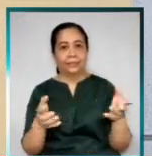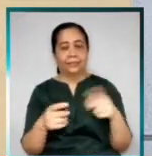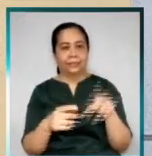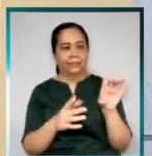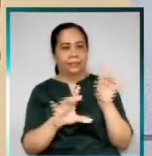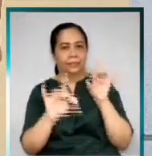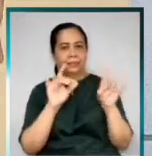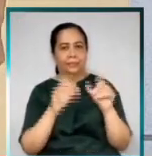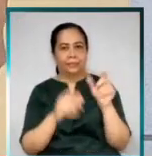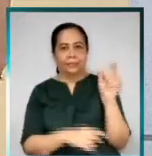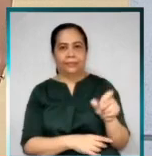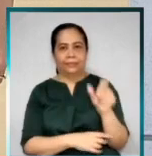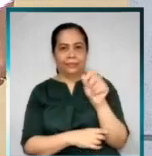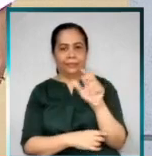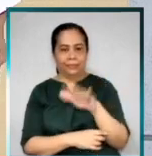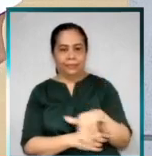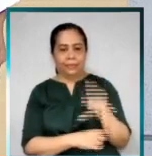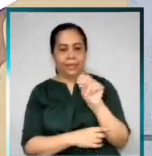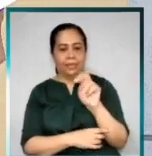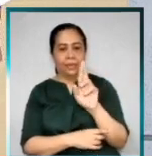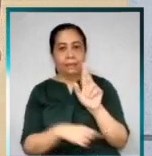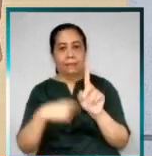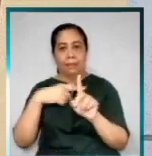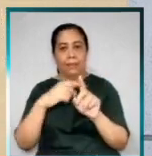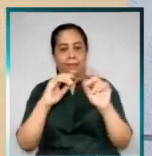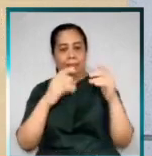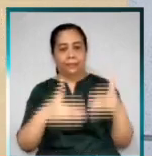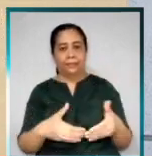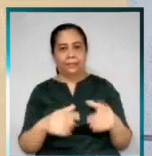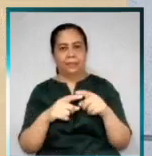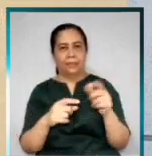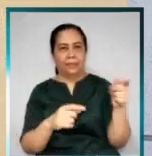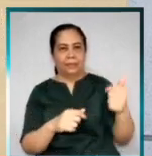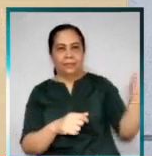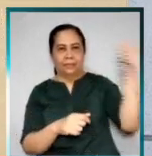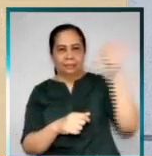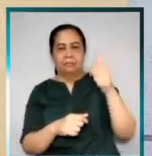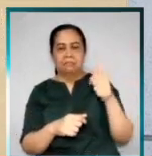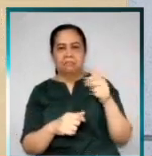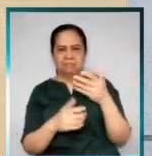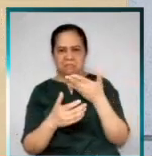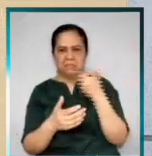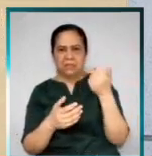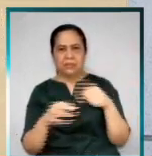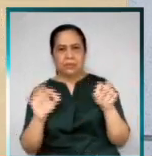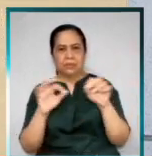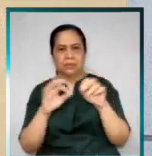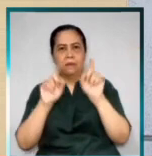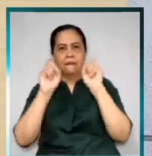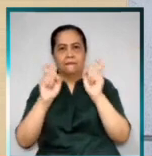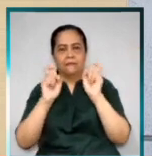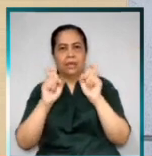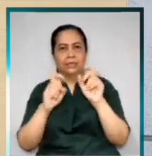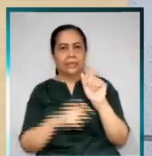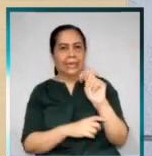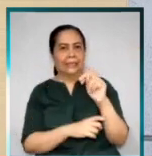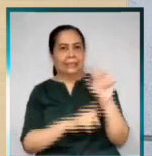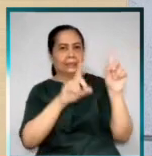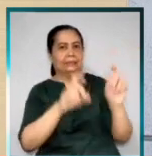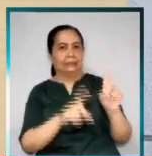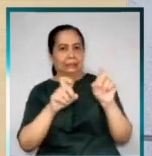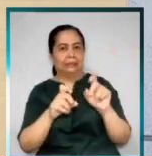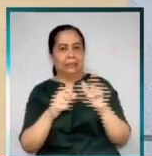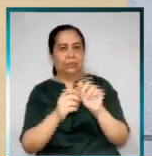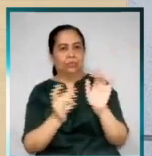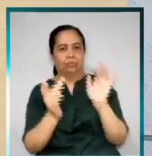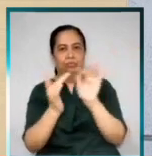sa NCR Plus bubble. Ayon sa eksperto, malaking bagay ang mas mabilis na antigen testing sa contact tracing